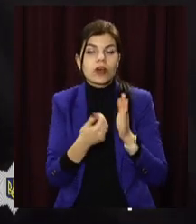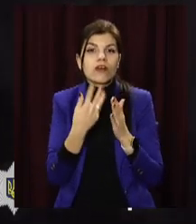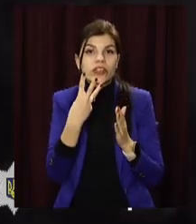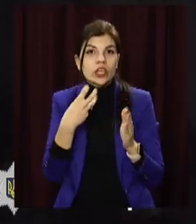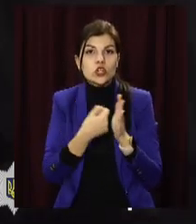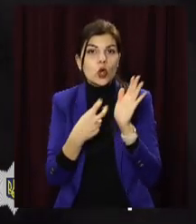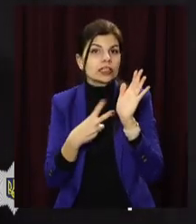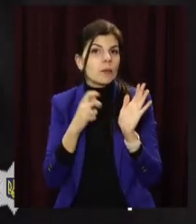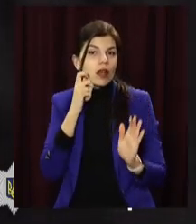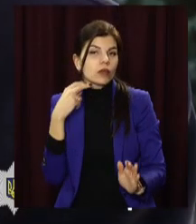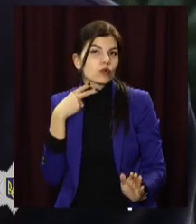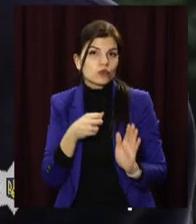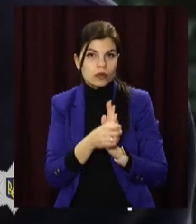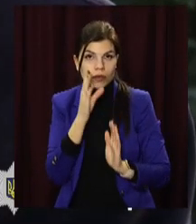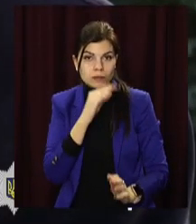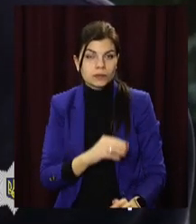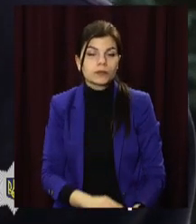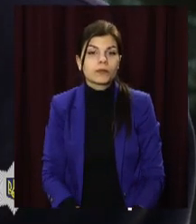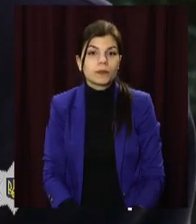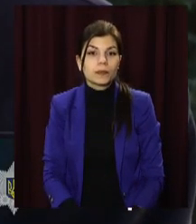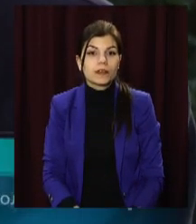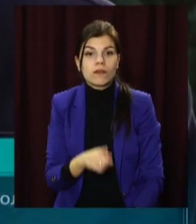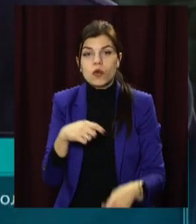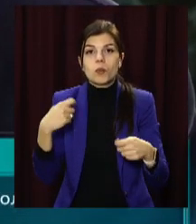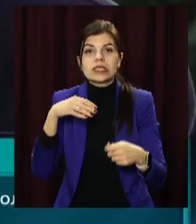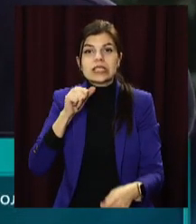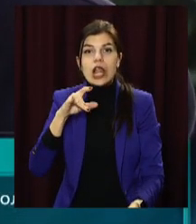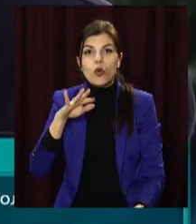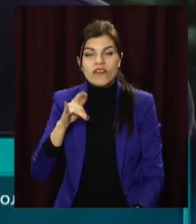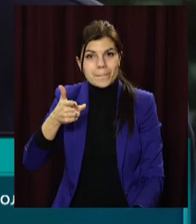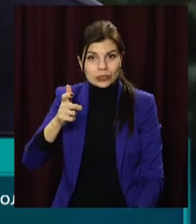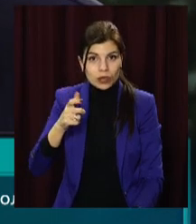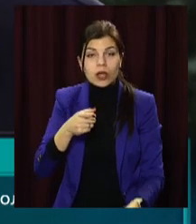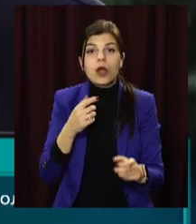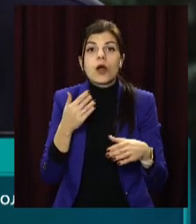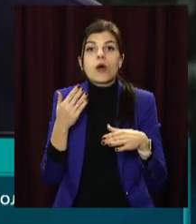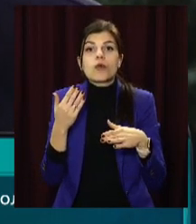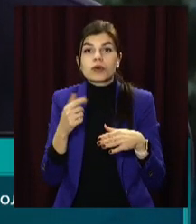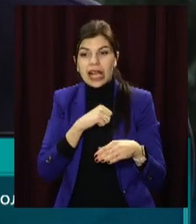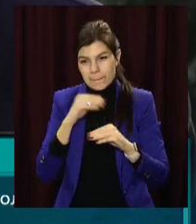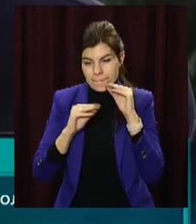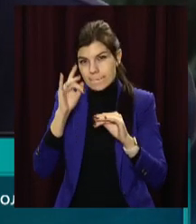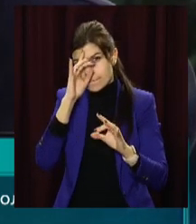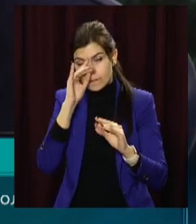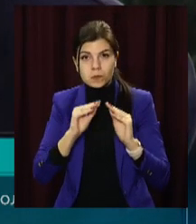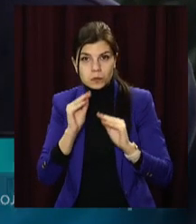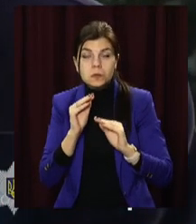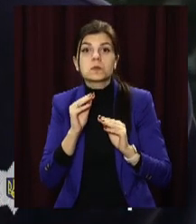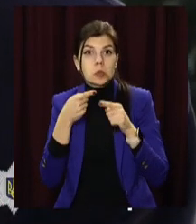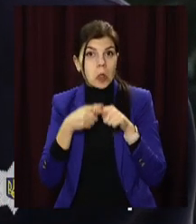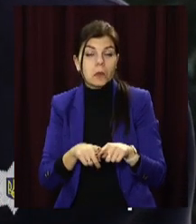3 до 7 років. Він придобував стартові пістолети і за допомогою підручних засобів та кустарним